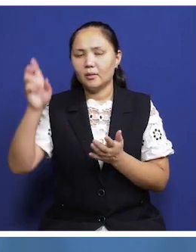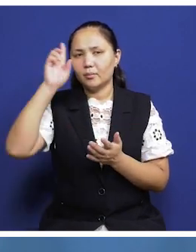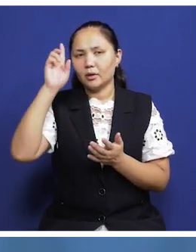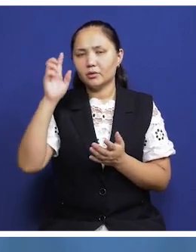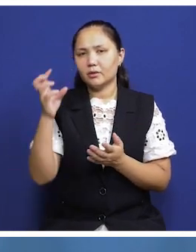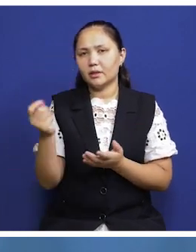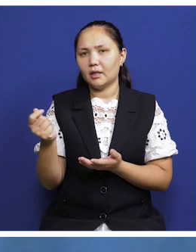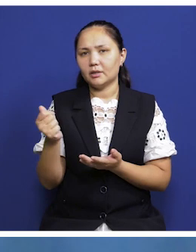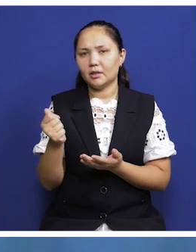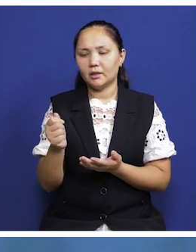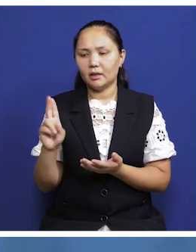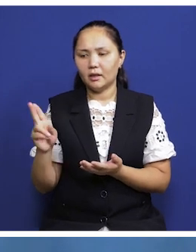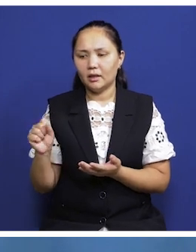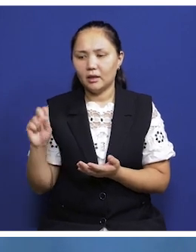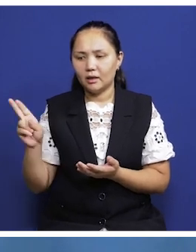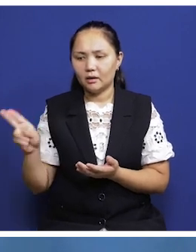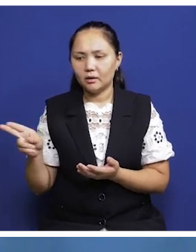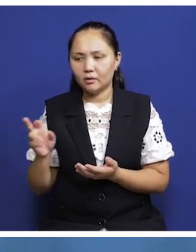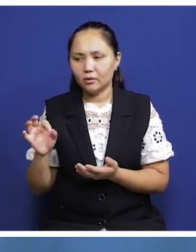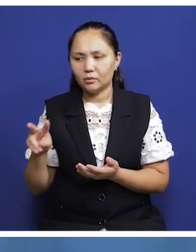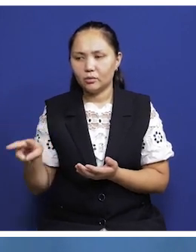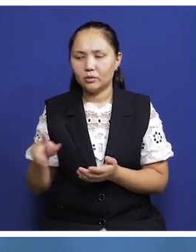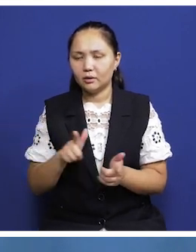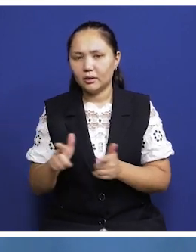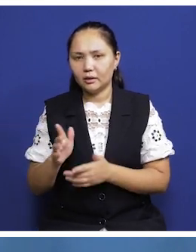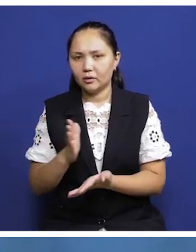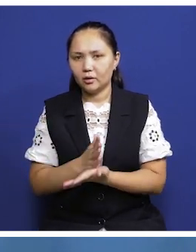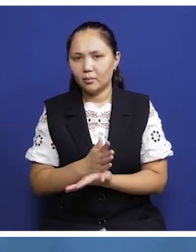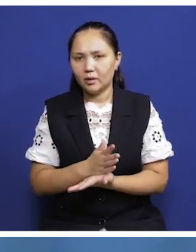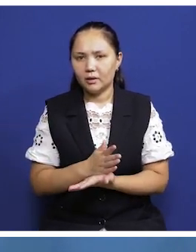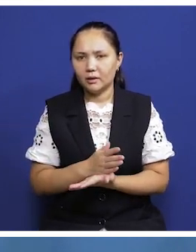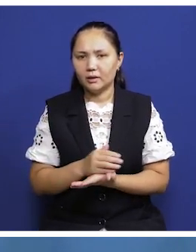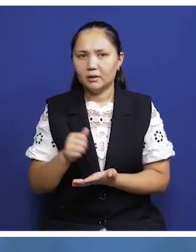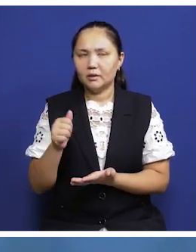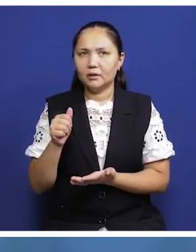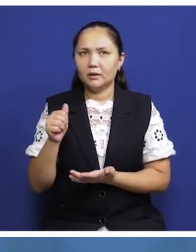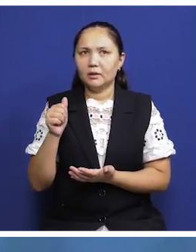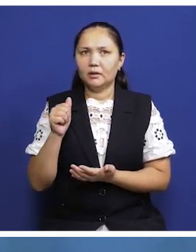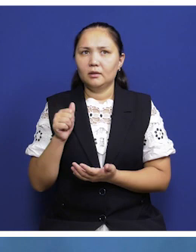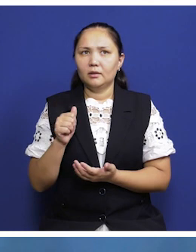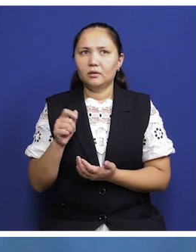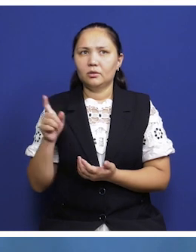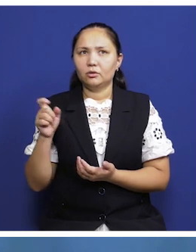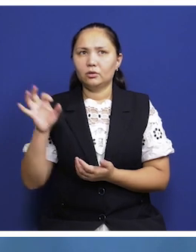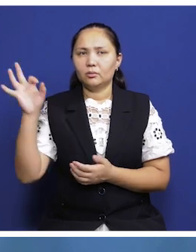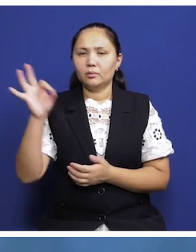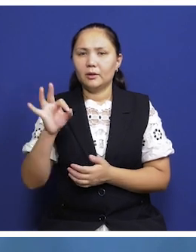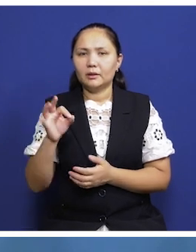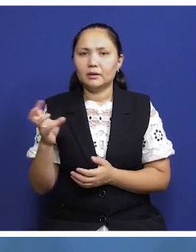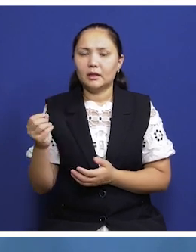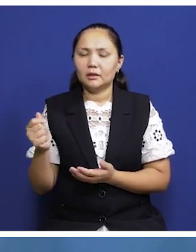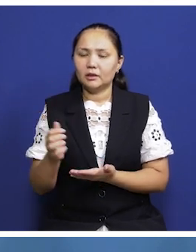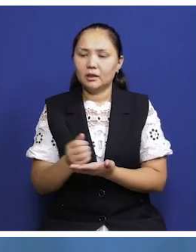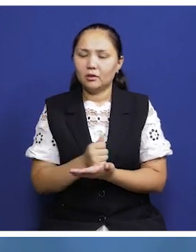де Ақкөл елді мекенінің демеушілер есебінен әзірленіп отыр. Ертең күні ол аяқталғаннан кейін 100% біз қаржыландыруға